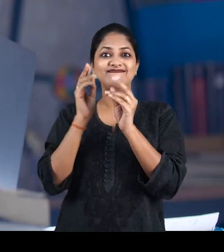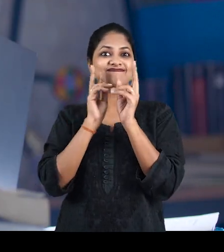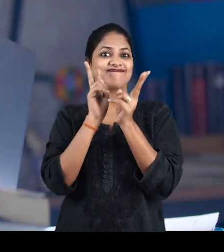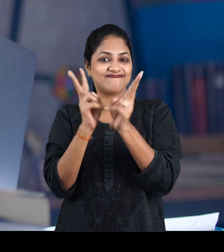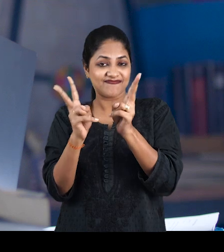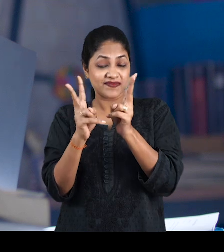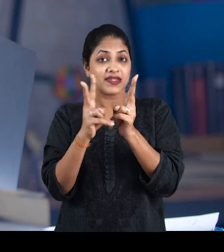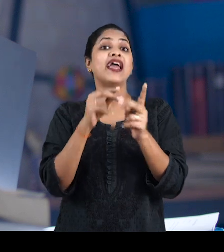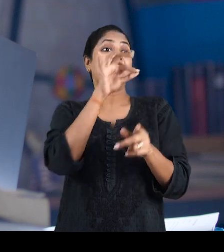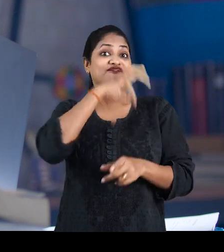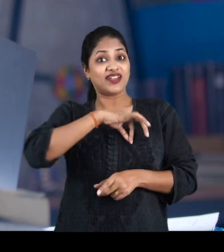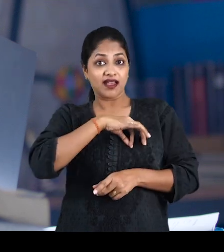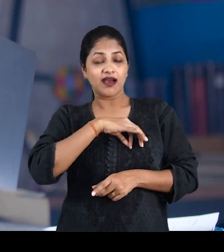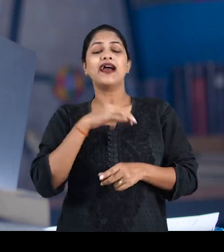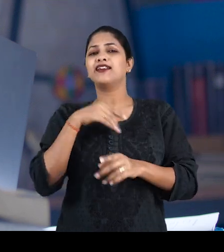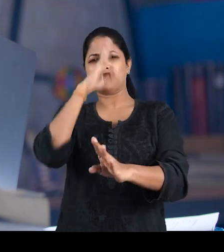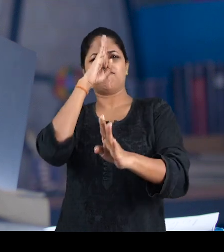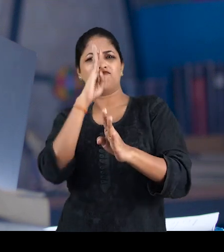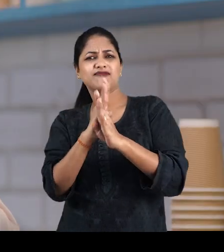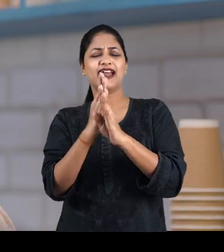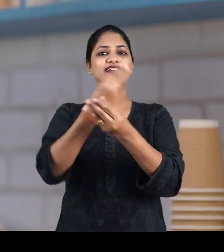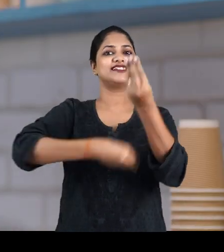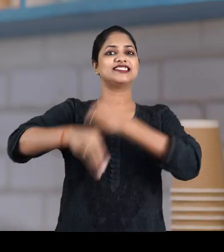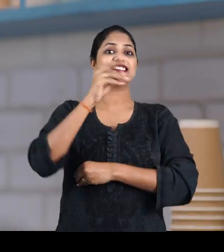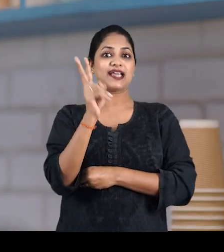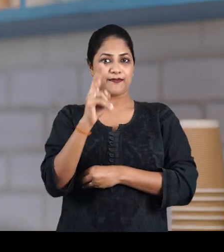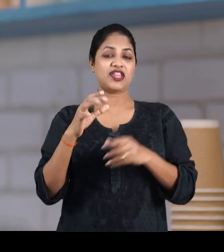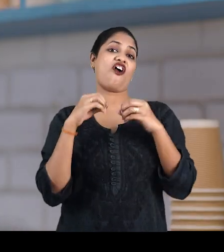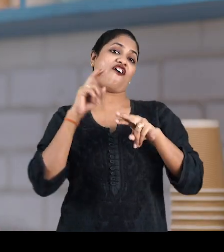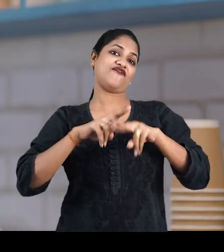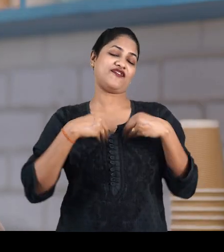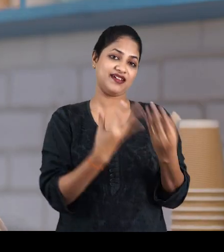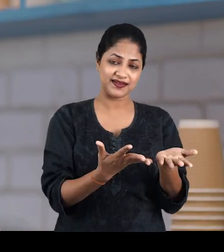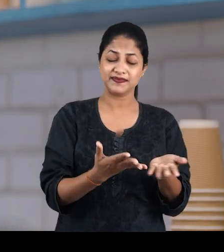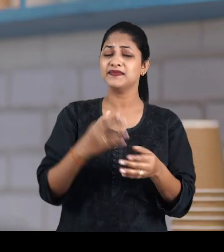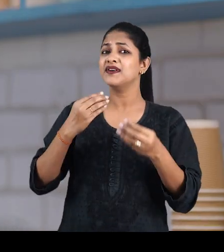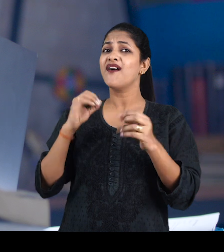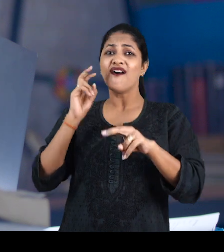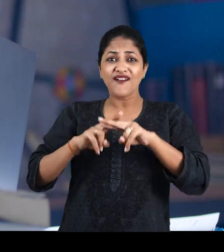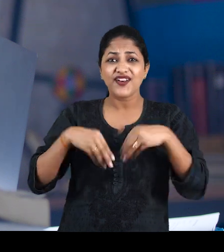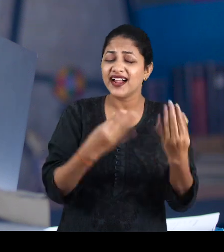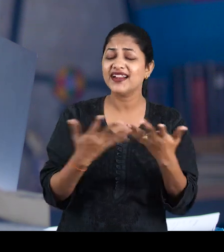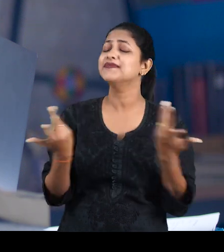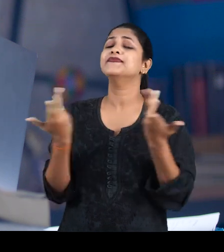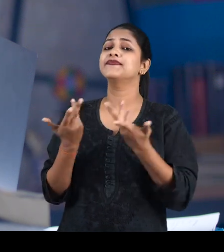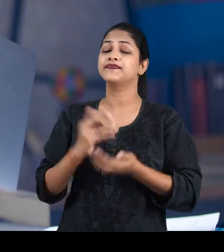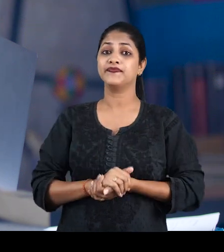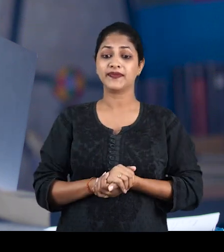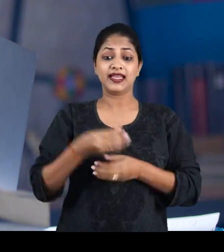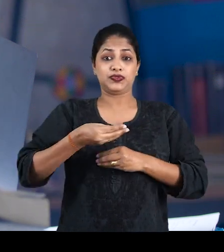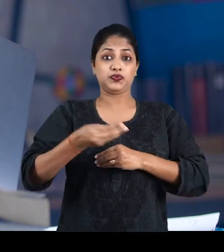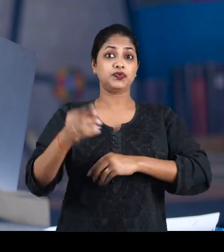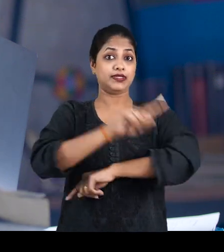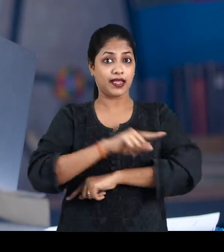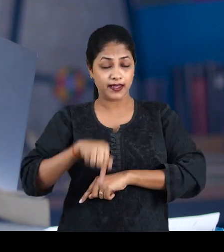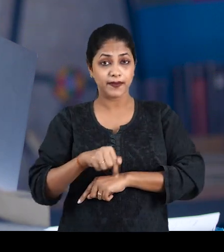માટે એક્સચેન્જ તરફથી એક સીધી ઓફર છે. સીધા એક્સચેન્જ થી? જણાવો. એક મર્યાદિત સમય માટે અમે